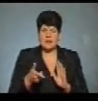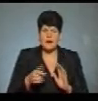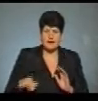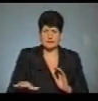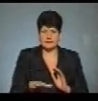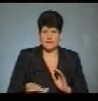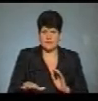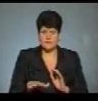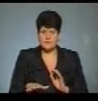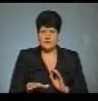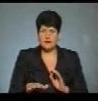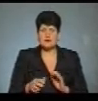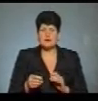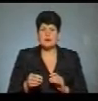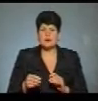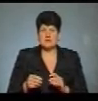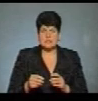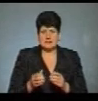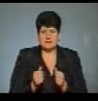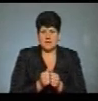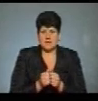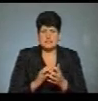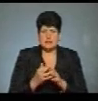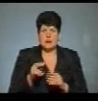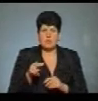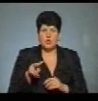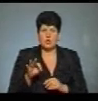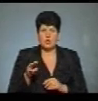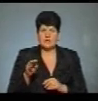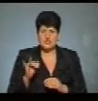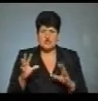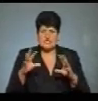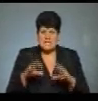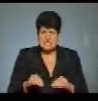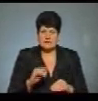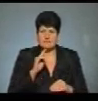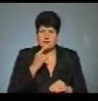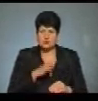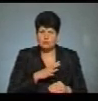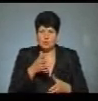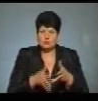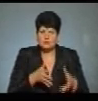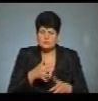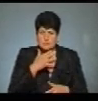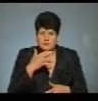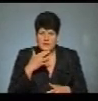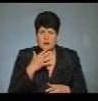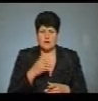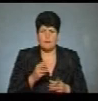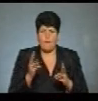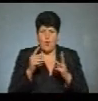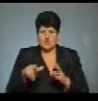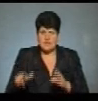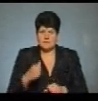орнітологічного заказника. Вогонь наблизився до села Плотича, гасити його заважали болота. Пожежникам знадобилося 10 годин, повідомила